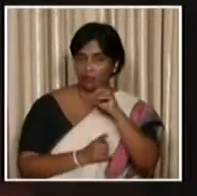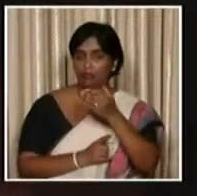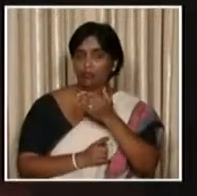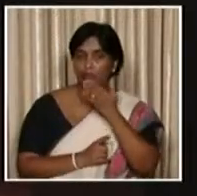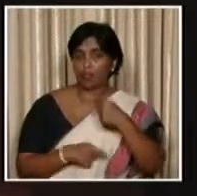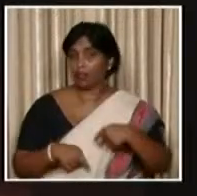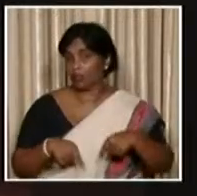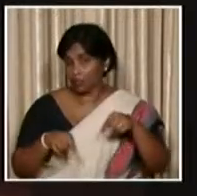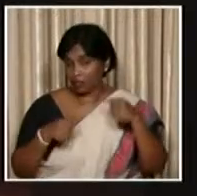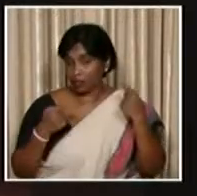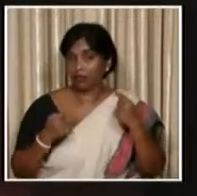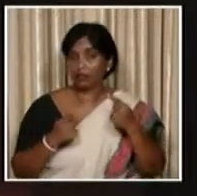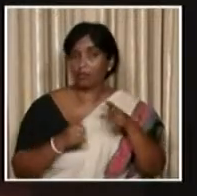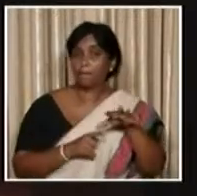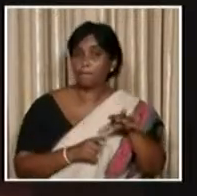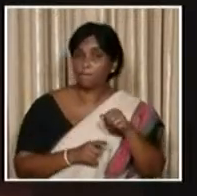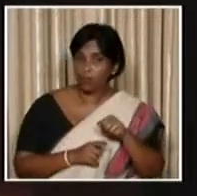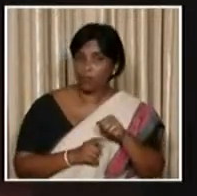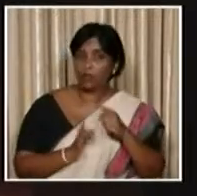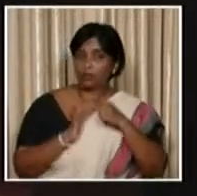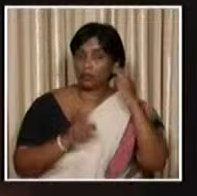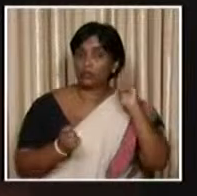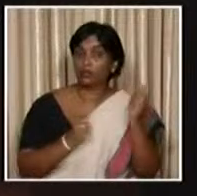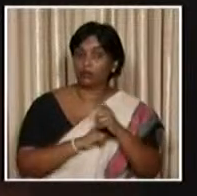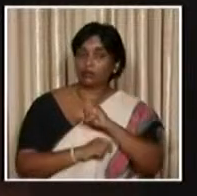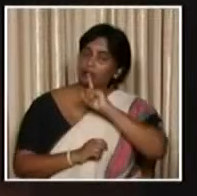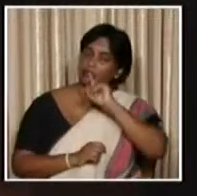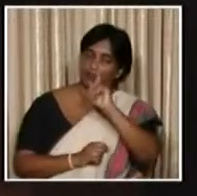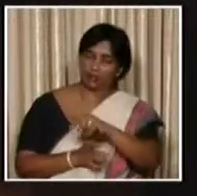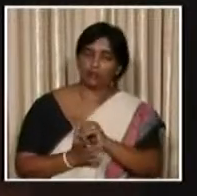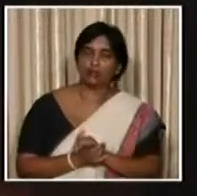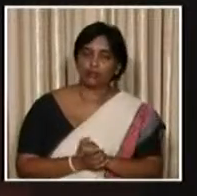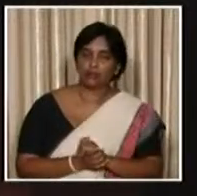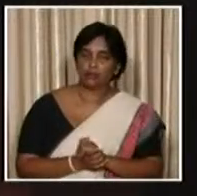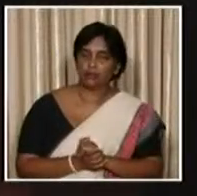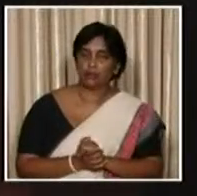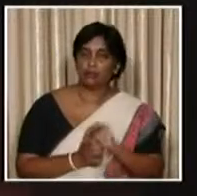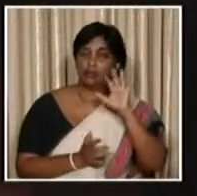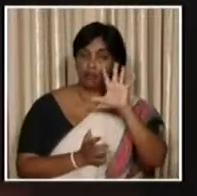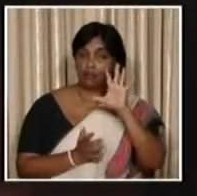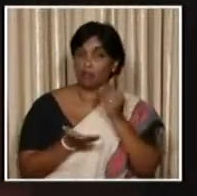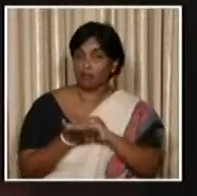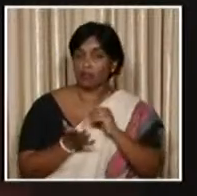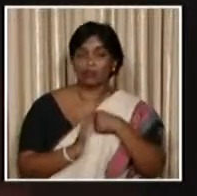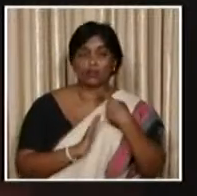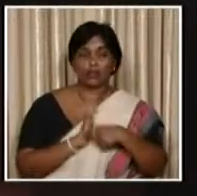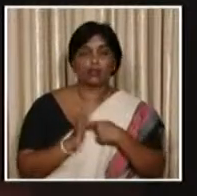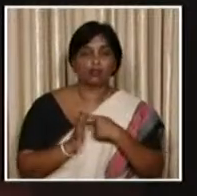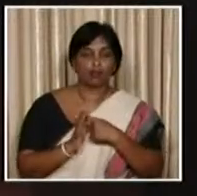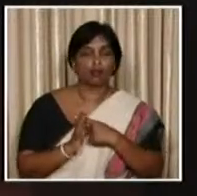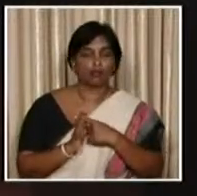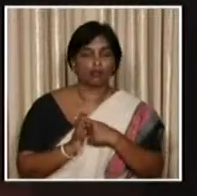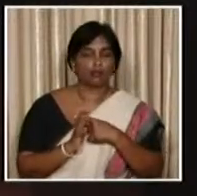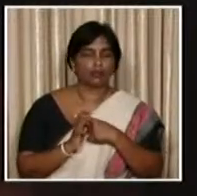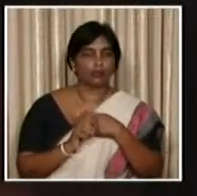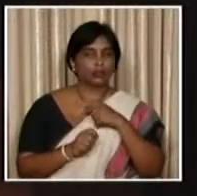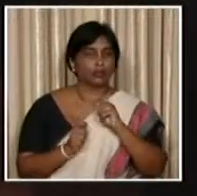ඔබතුමාගේ තර්කවලට පාවිච්චි කරගෙන ඉන්ටර්නැෂනල් ක්‍රිකට් එකට දැනුවත් කරන්න. පස් වතාවක් ශ්‍රී ලංකා හෝස් කරලා තියෙනවා.